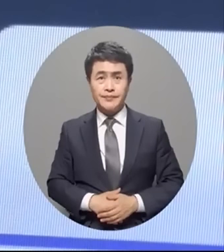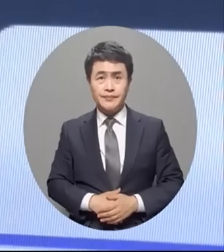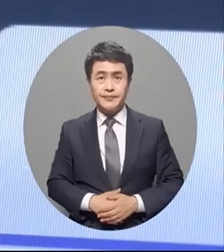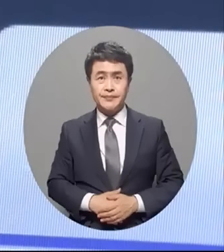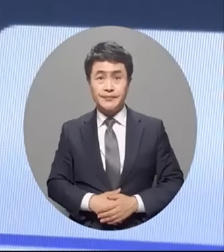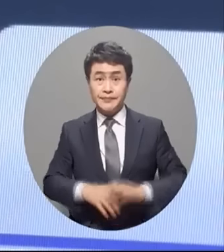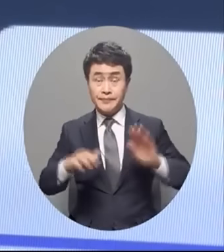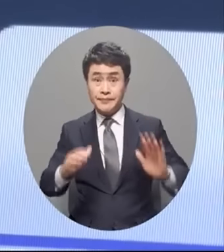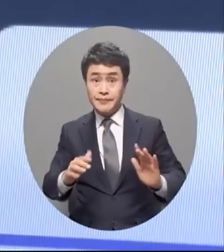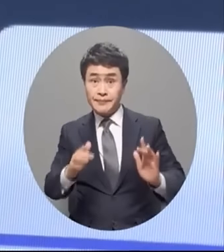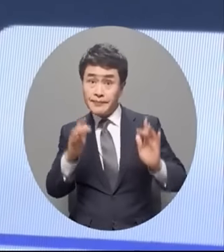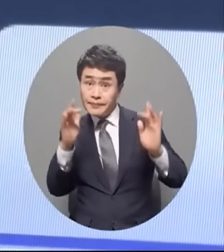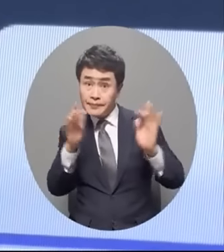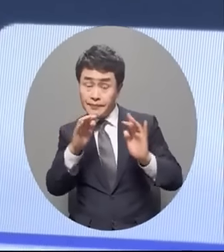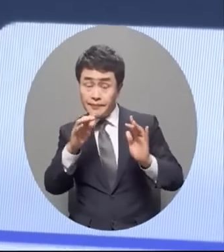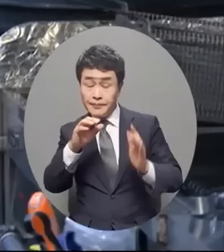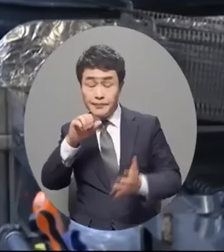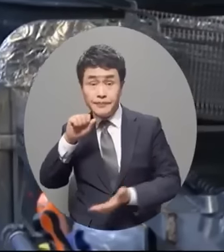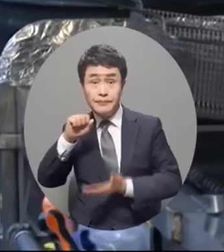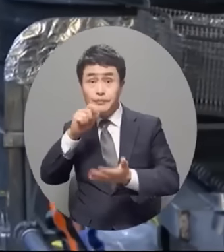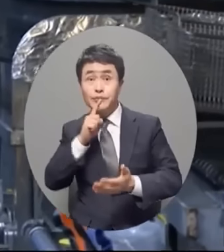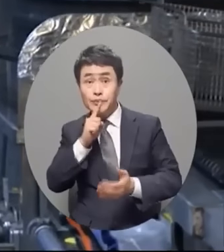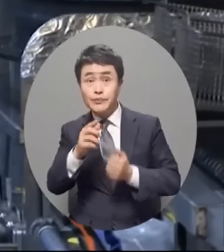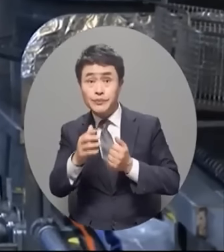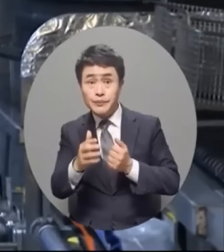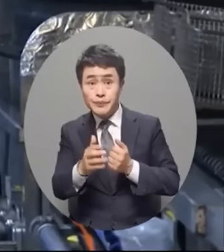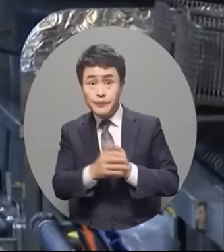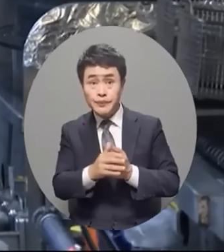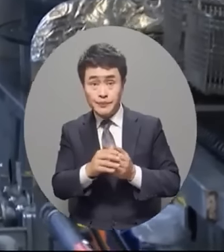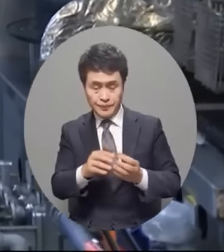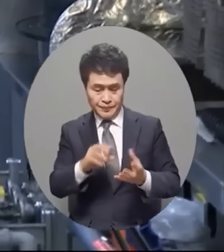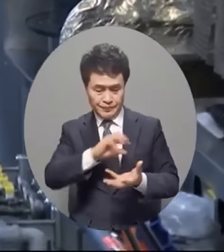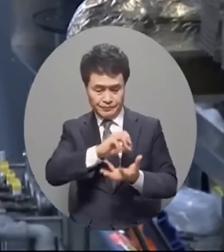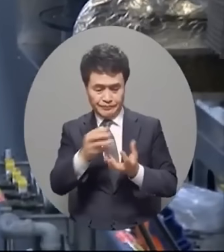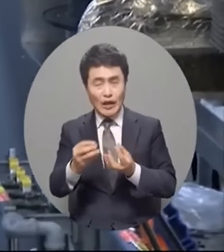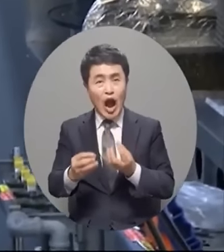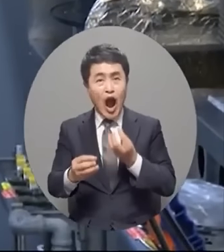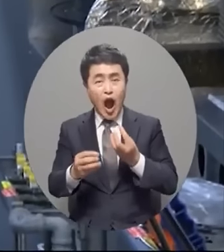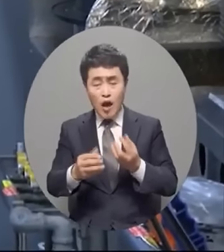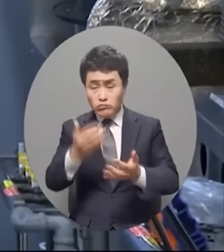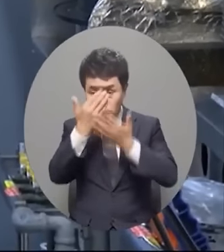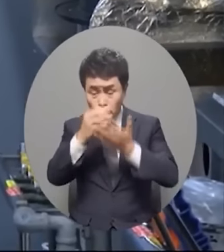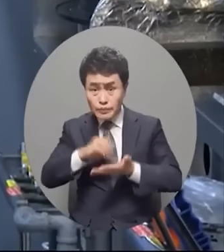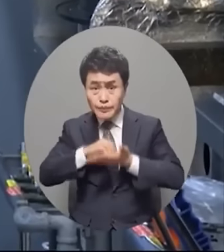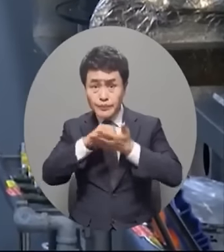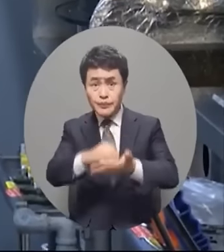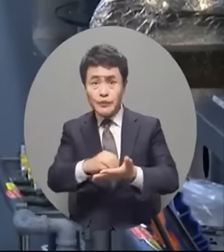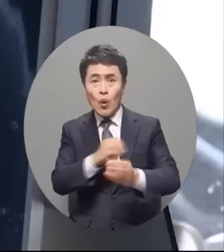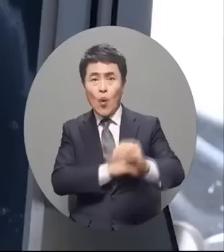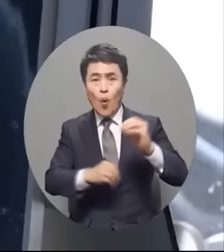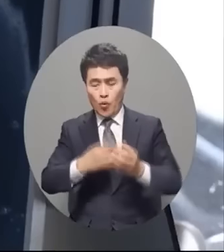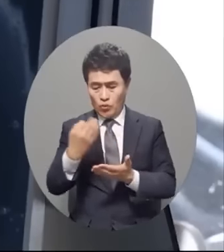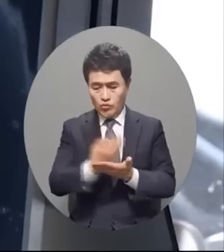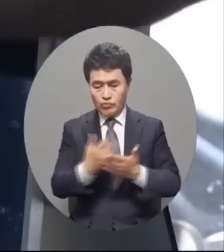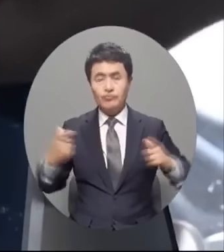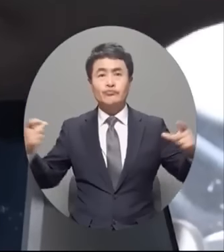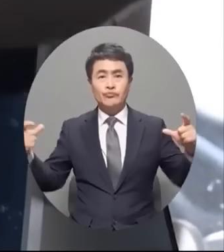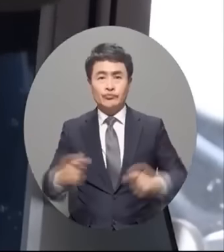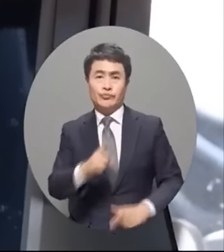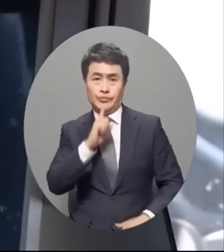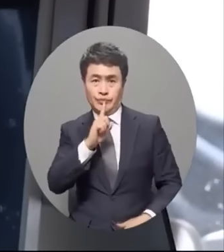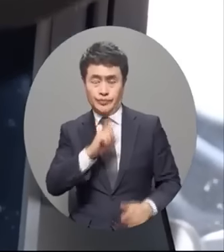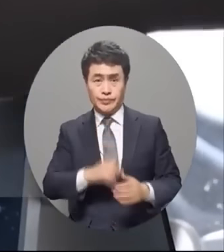배달의 민족 주문. 이 보쌈집은 무료 배달 서비스에 가입한 뒤 오히려 수익이 줄었다고